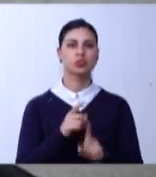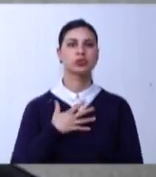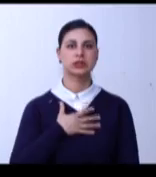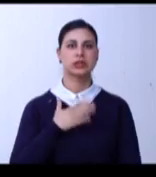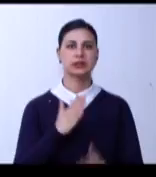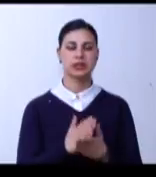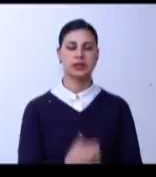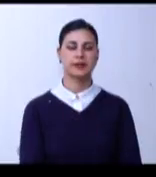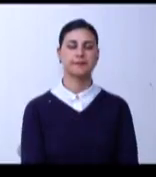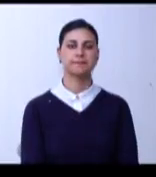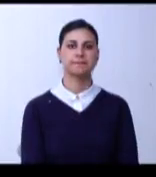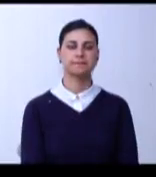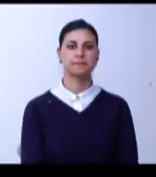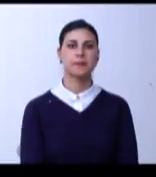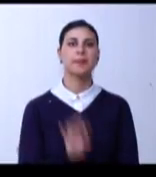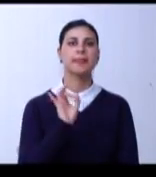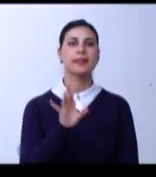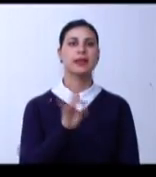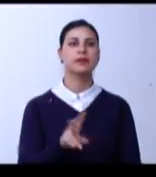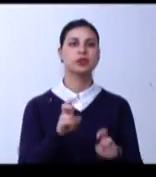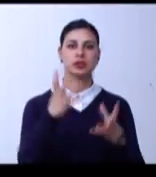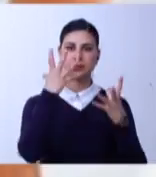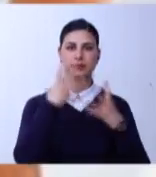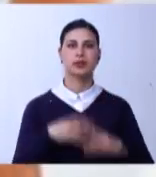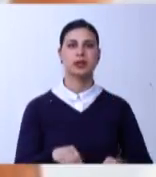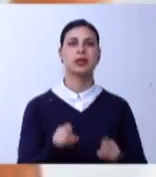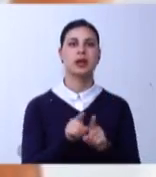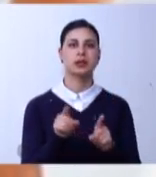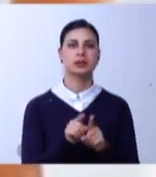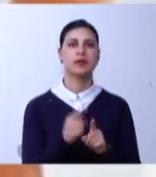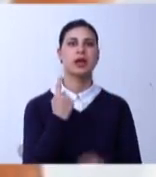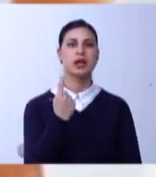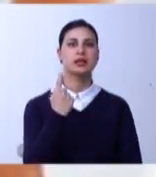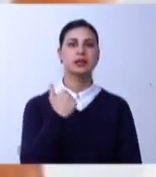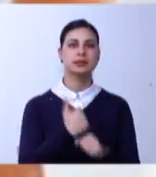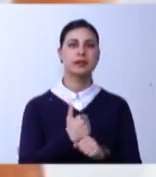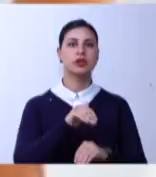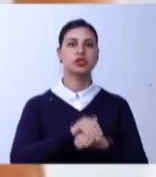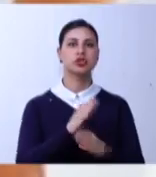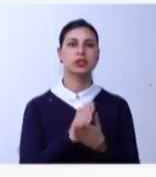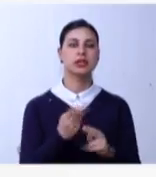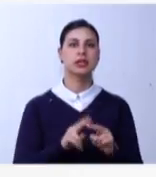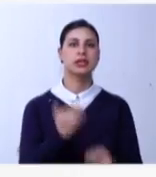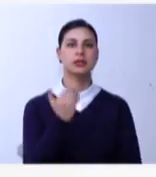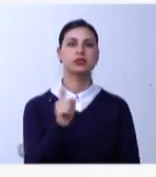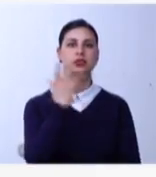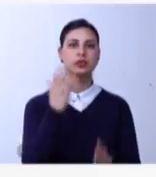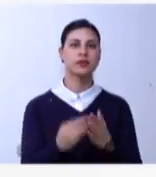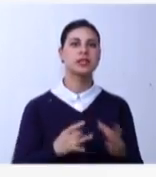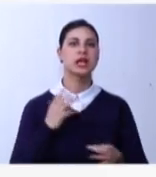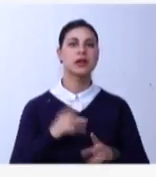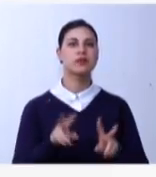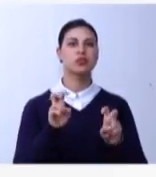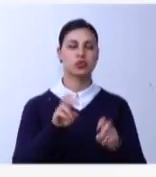სახელდება. ტკივილის შეგრძნება მთელ სხეულში, ასევე ერთ-ერთი მთავარი ნიშანია იმის, რომ თქვენი ნერვული